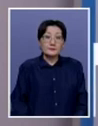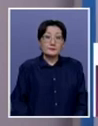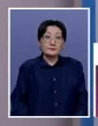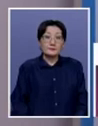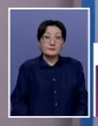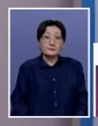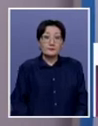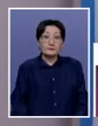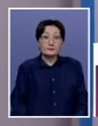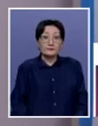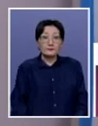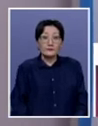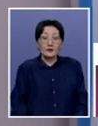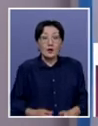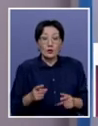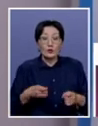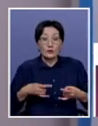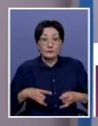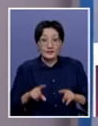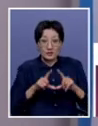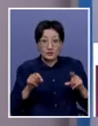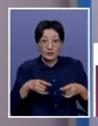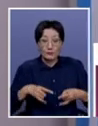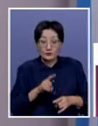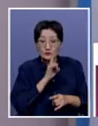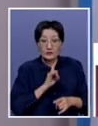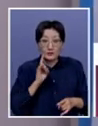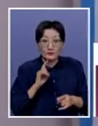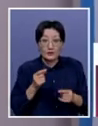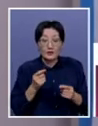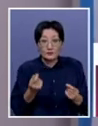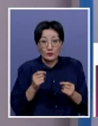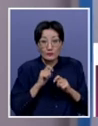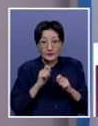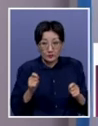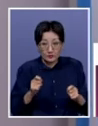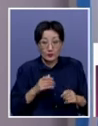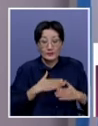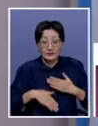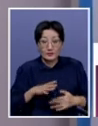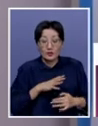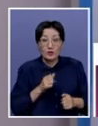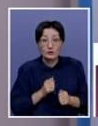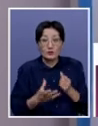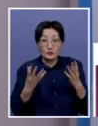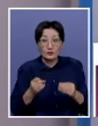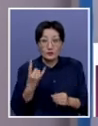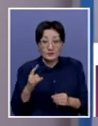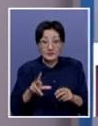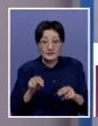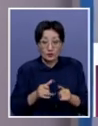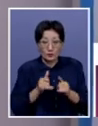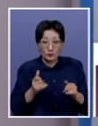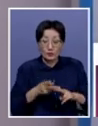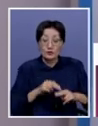Решили заехать, поздравить. Осы перзентханада босанған аналарды кішігірім сыйлықтармен қуантуға келдік. Күннен күнге нәрестелердің саны көбеюде. Біз оған